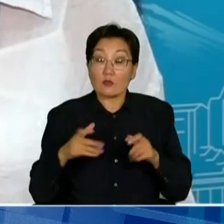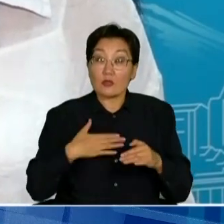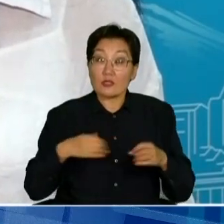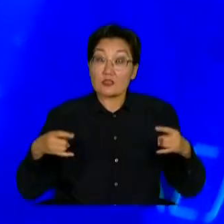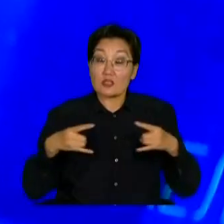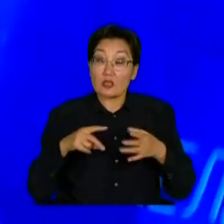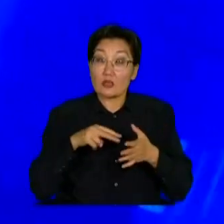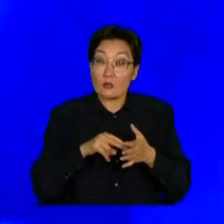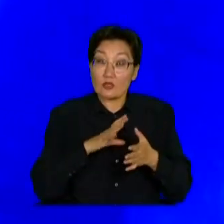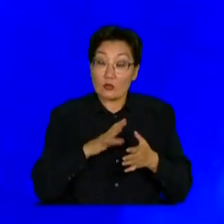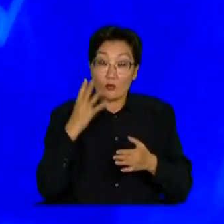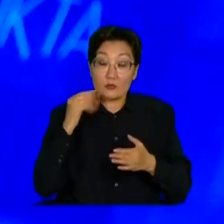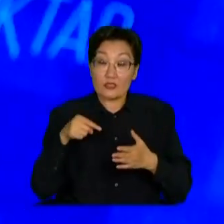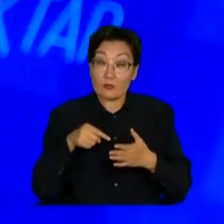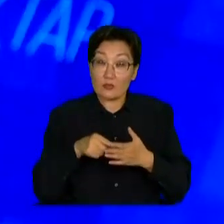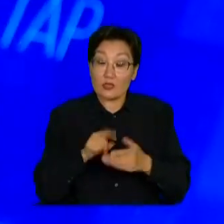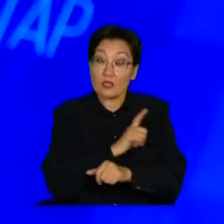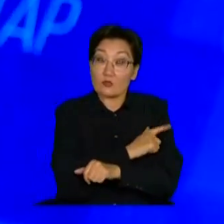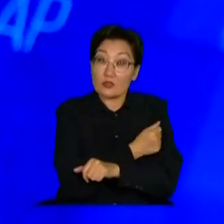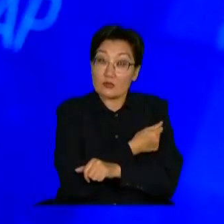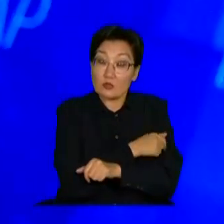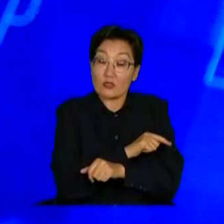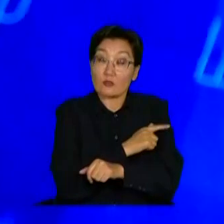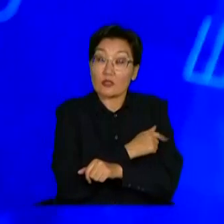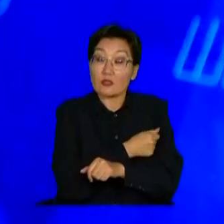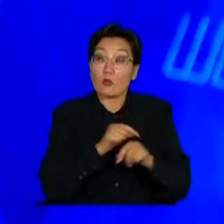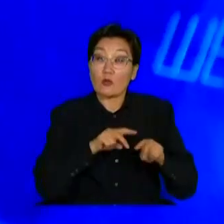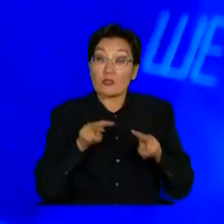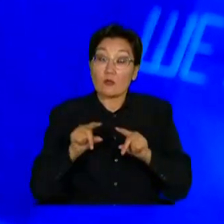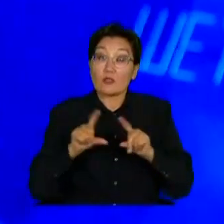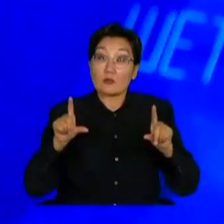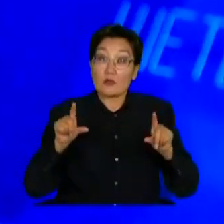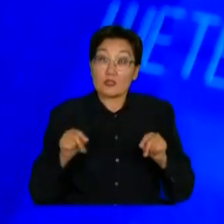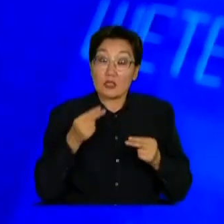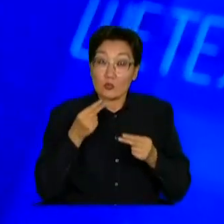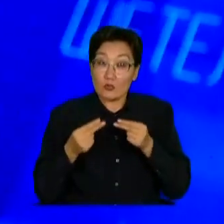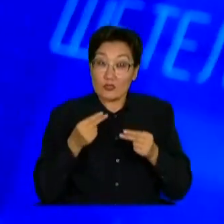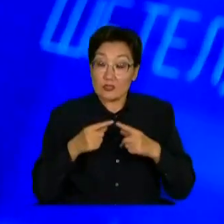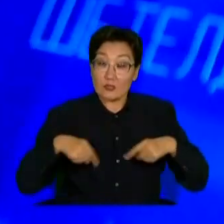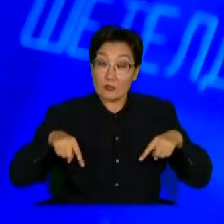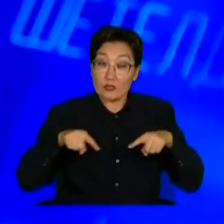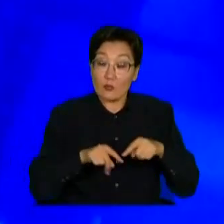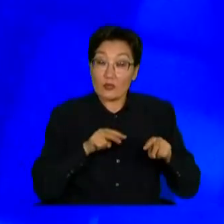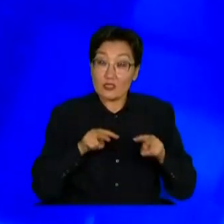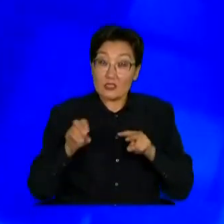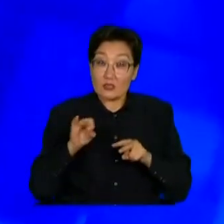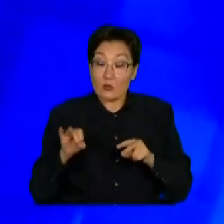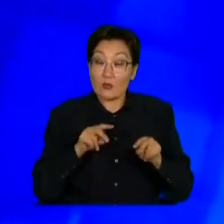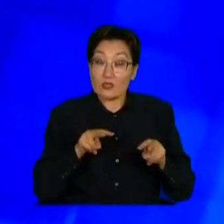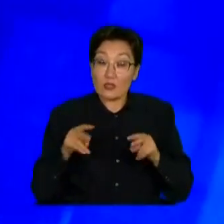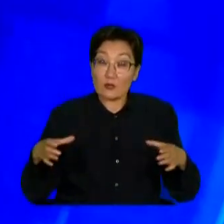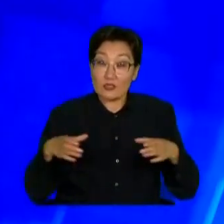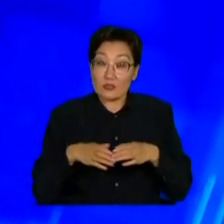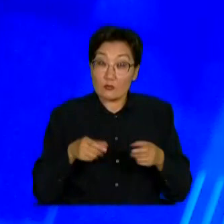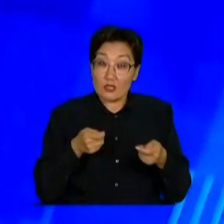тікелей байланысқа шыққан Алматы қаласының санитариялық-эпидемиологиялық бақылау департаменті тамақтану объектілерін бақылау және қадағалау